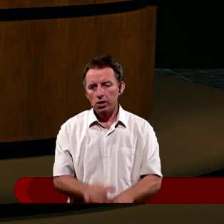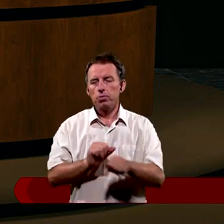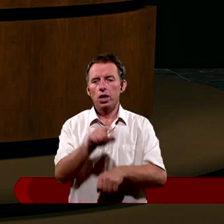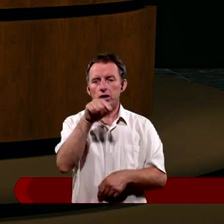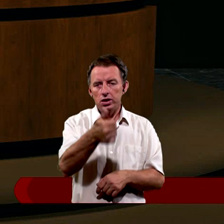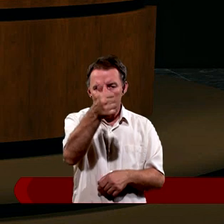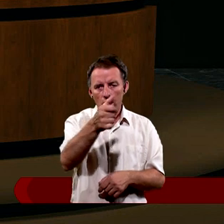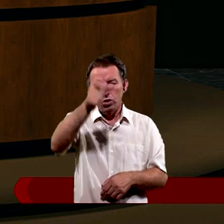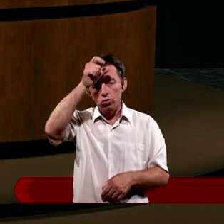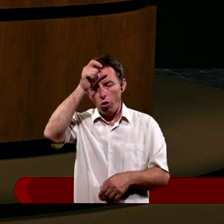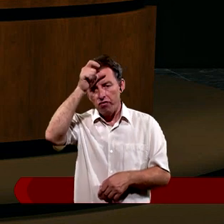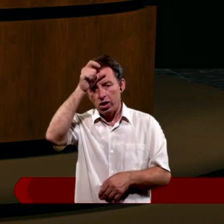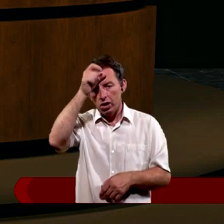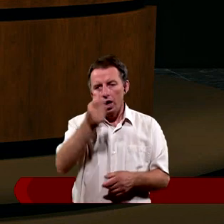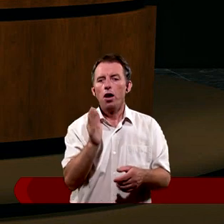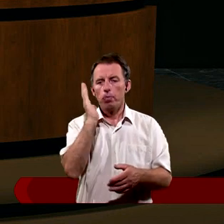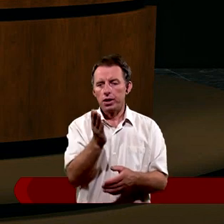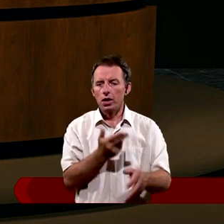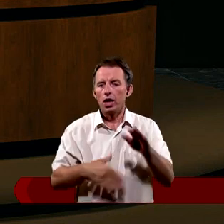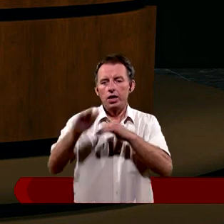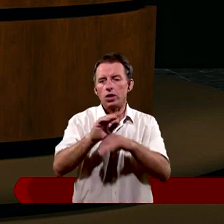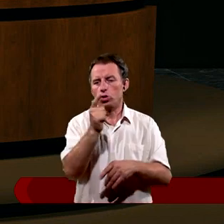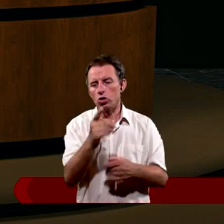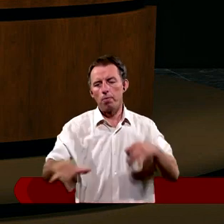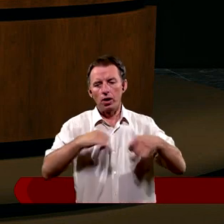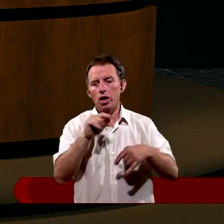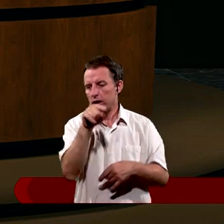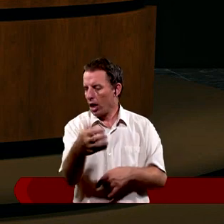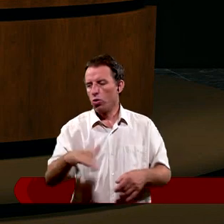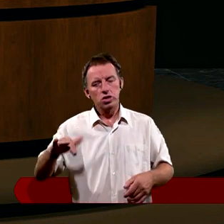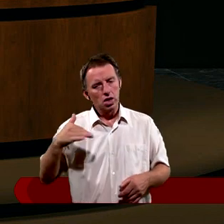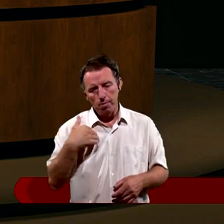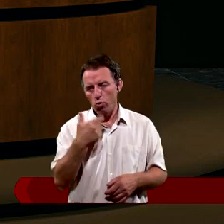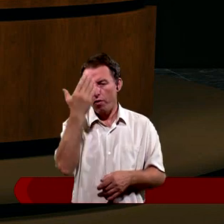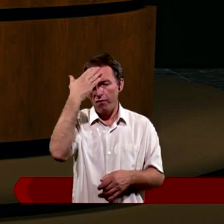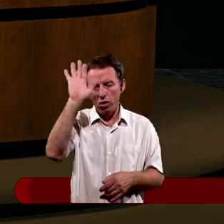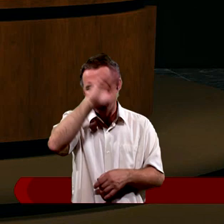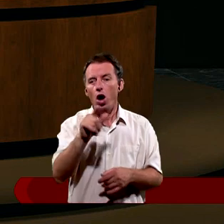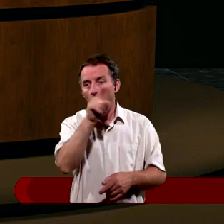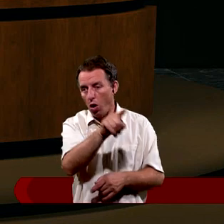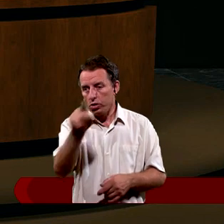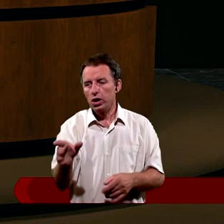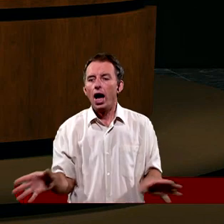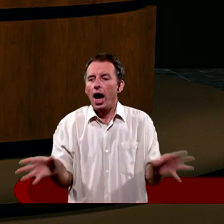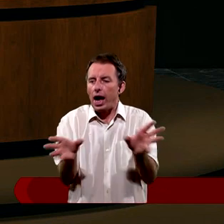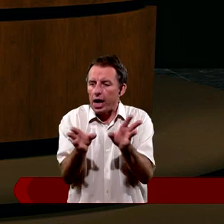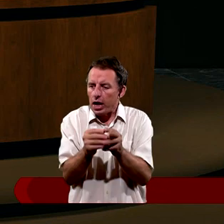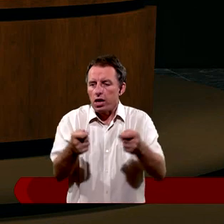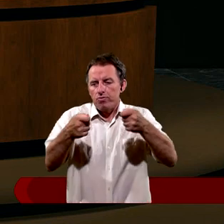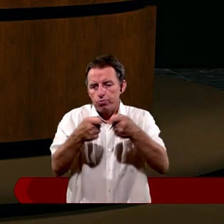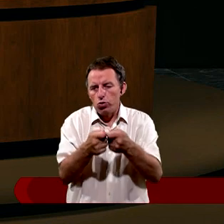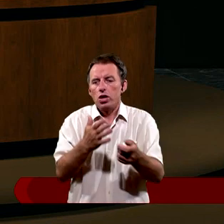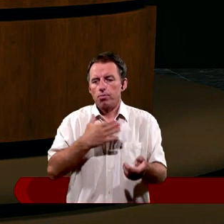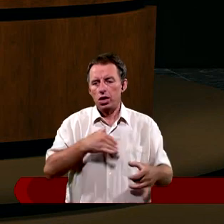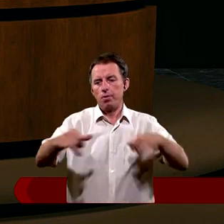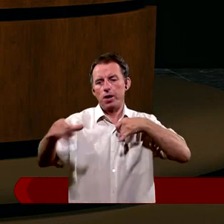że jeden człowiek nad drugim będzie panował. To tego nie było w planie Bożym. Oni razem, wspólnie mieli panować nad tym światem,